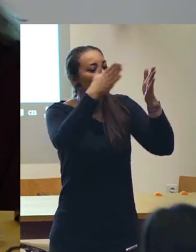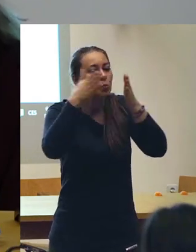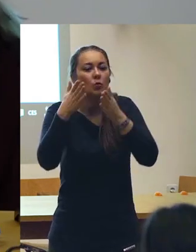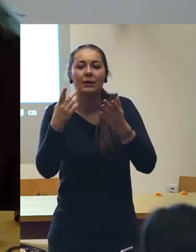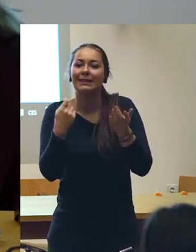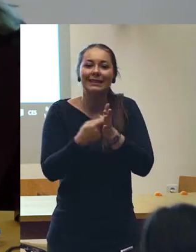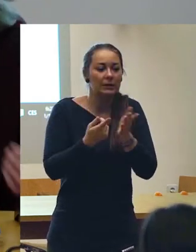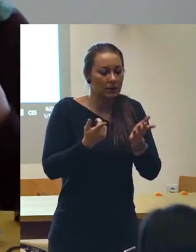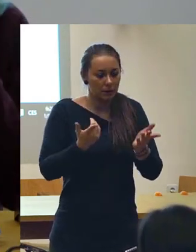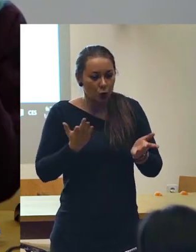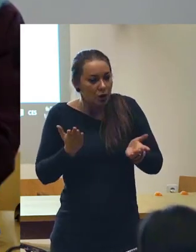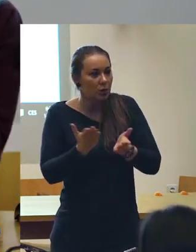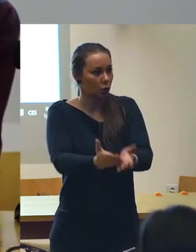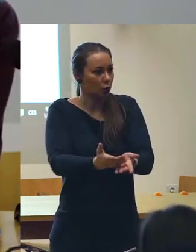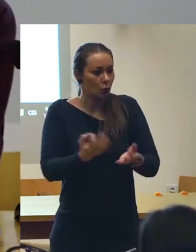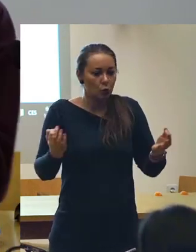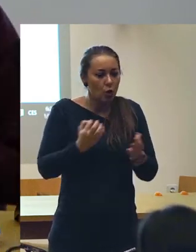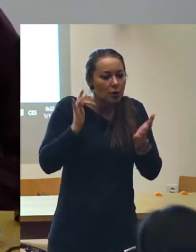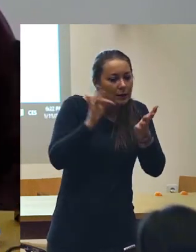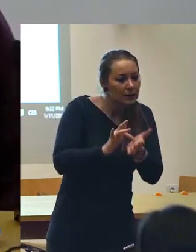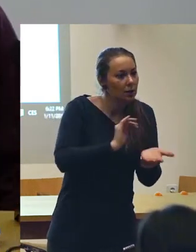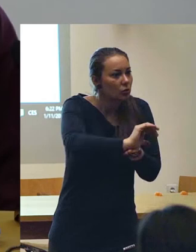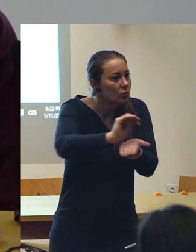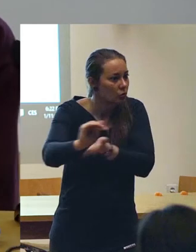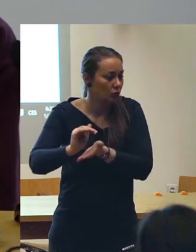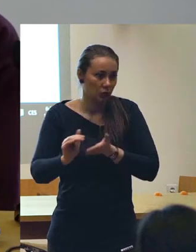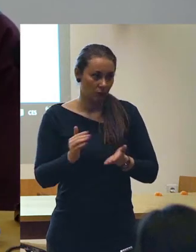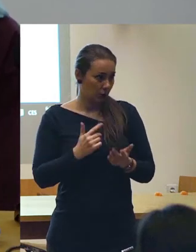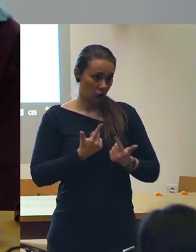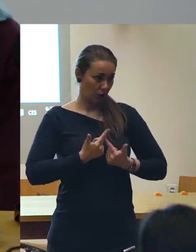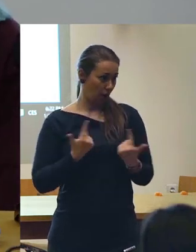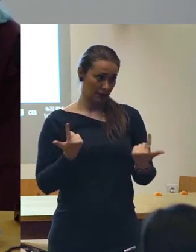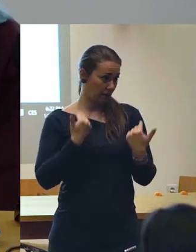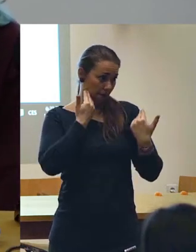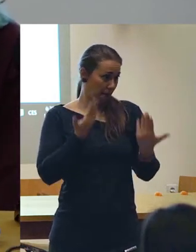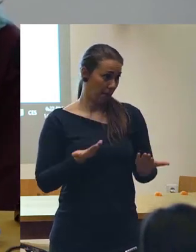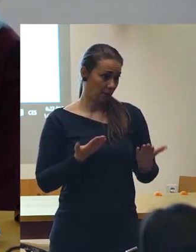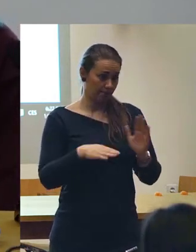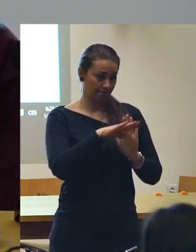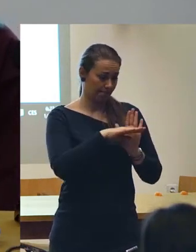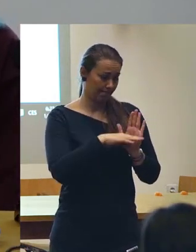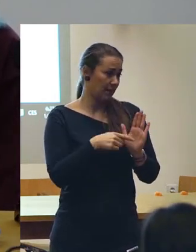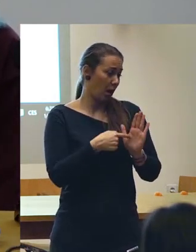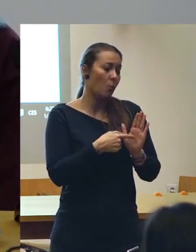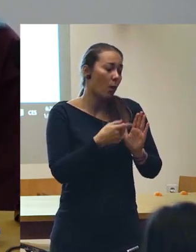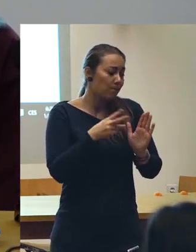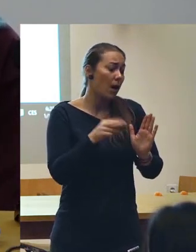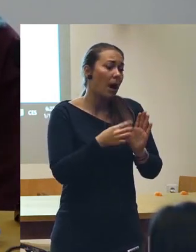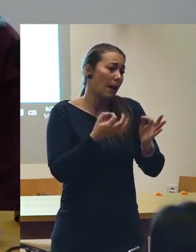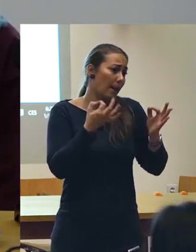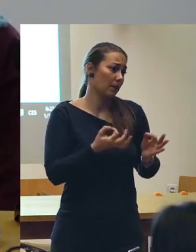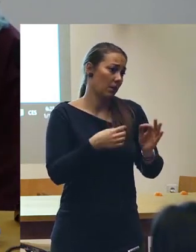měly instituce přistupovat k těmto osobám, tak je vlastně legálně ustanovená až v roce